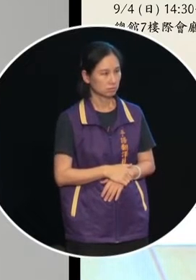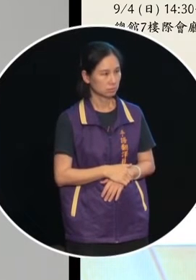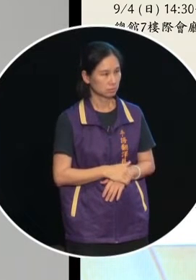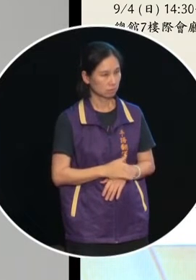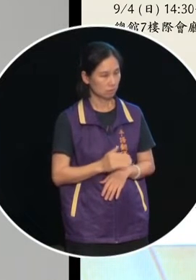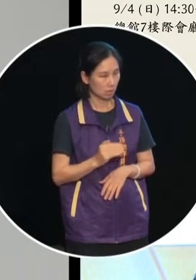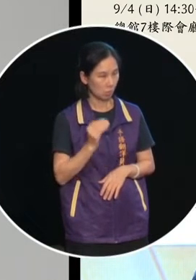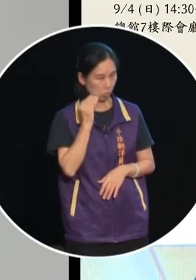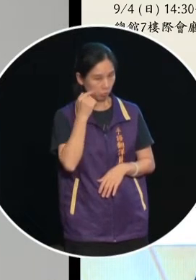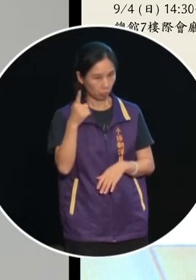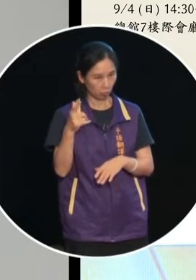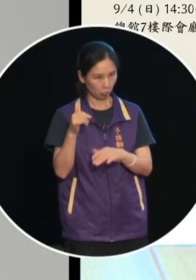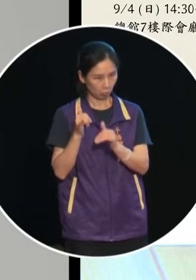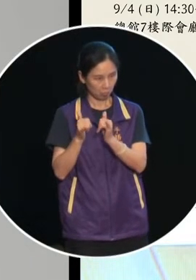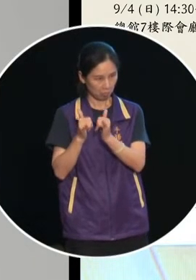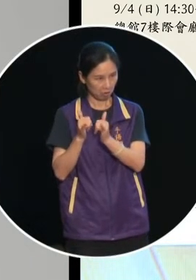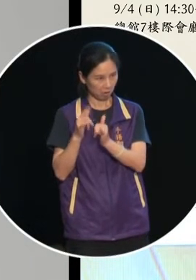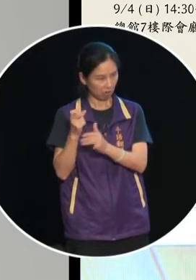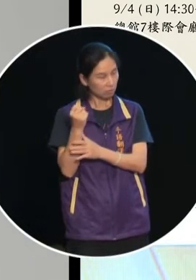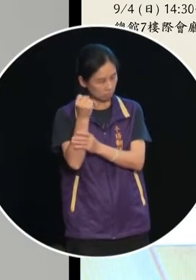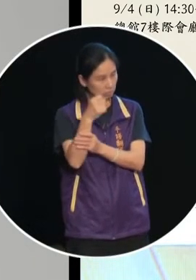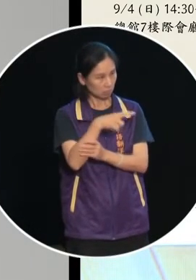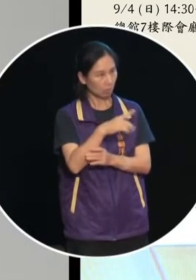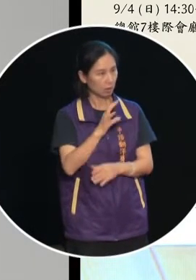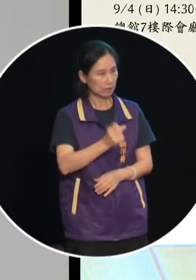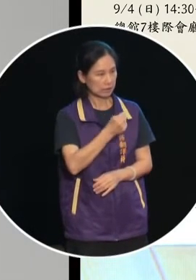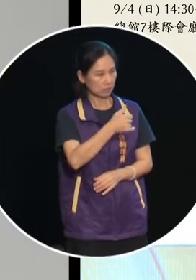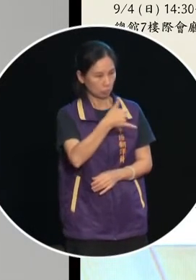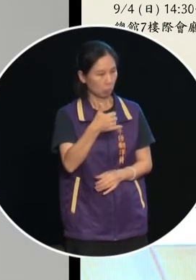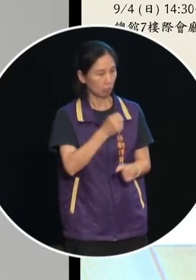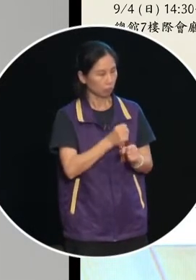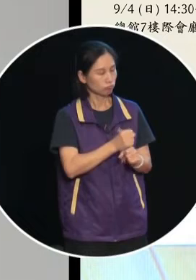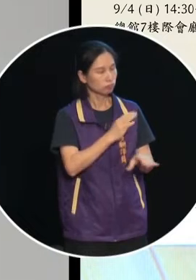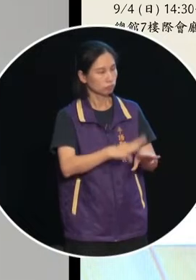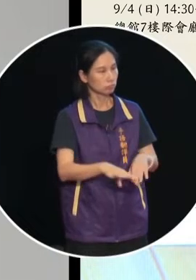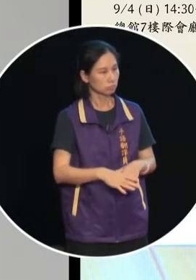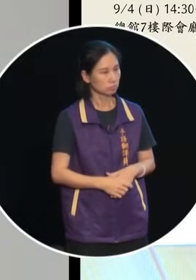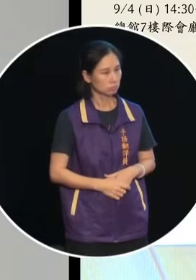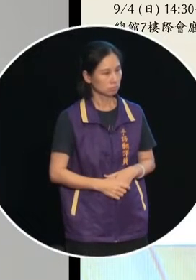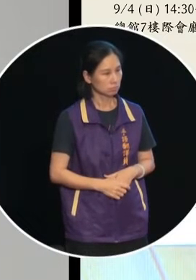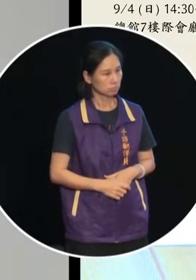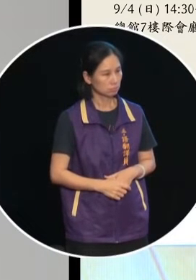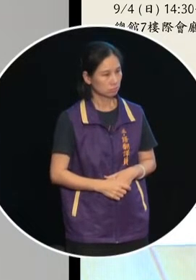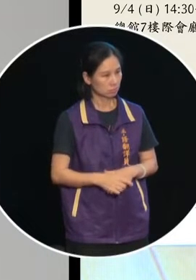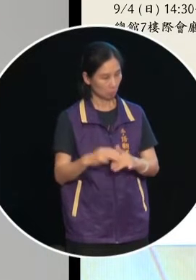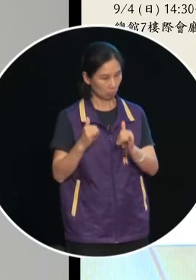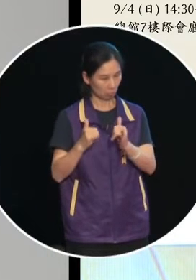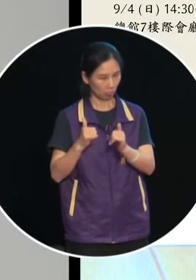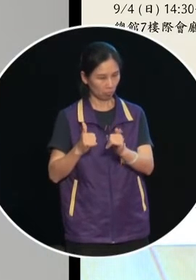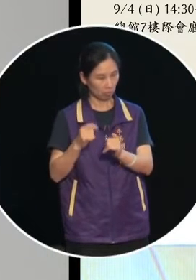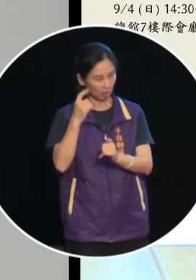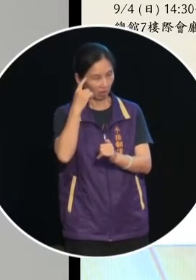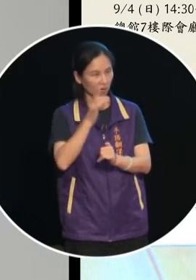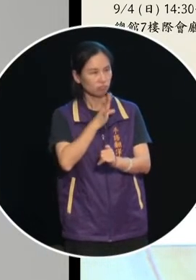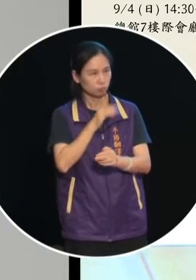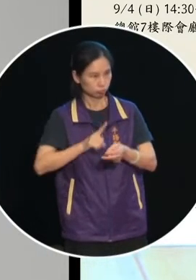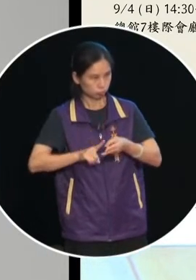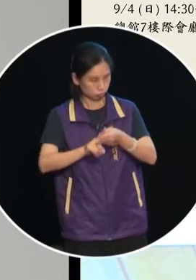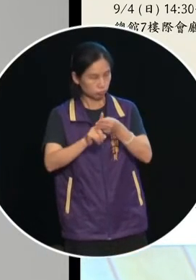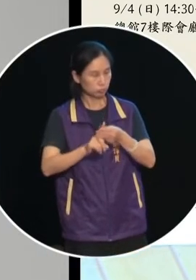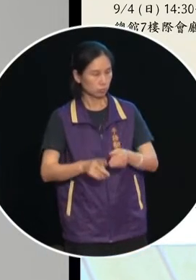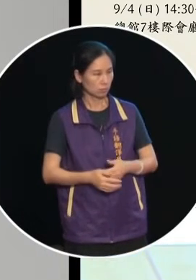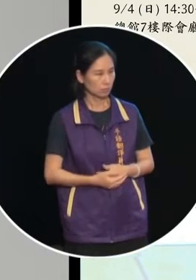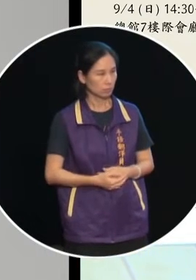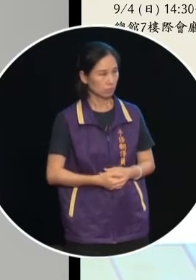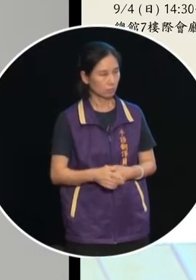西，议员一定会做，因为民意是还是 king， 民意是主角。那么